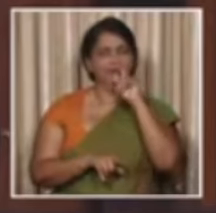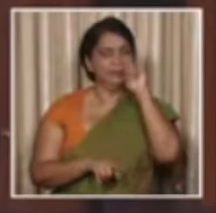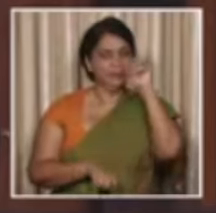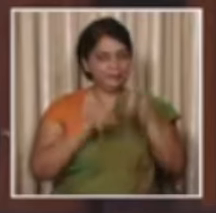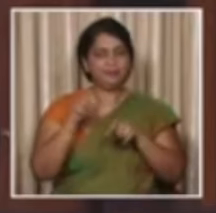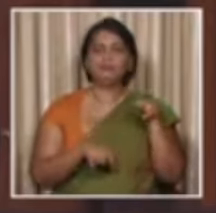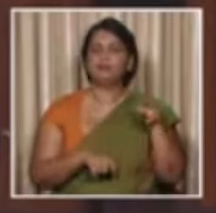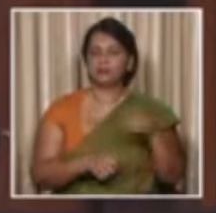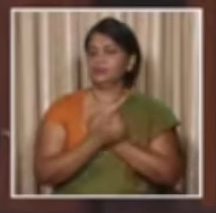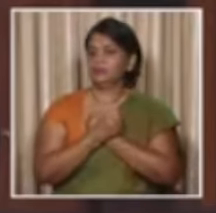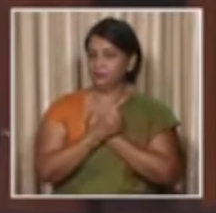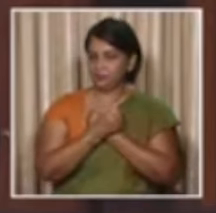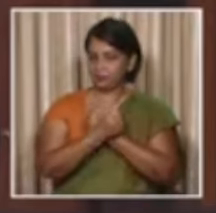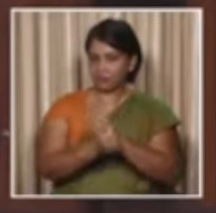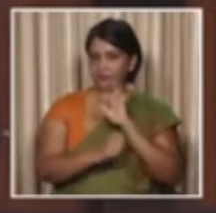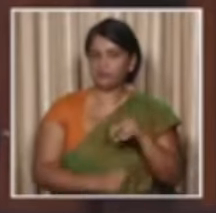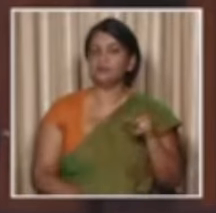मुसारण की पाने